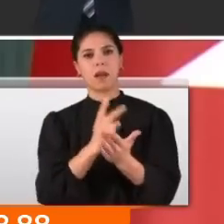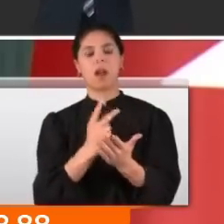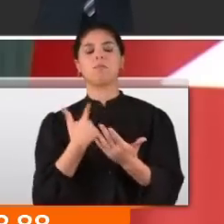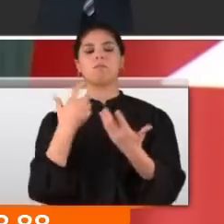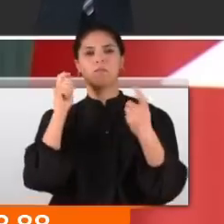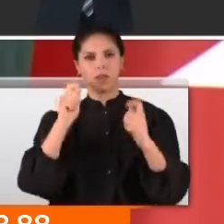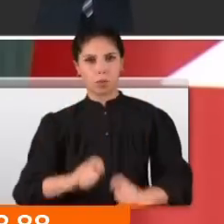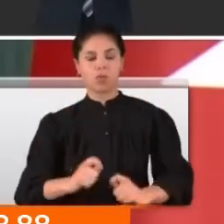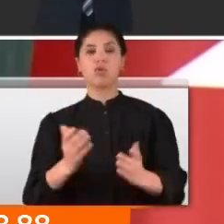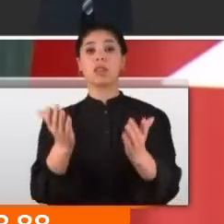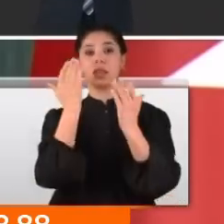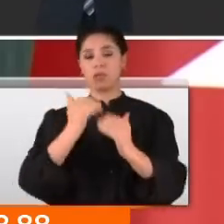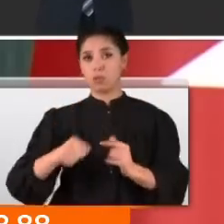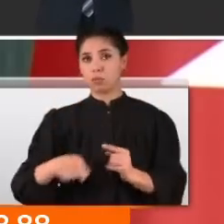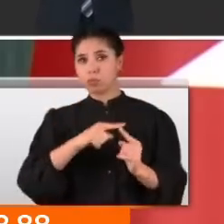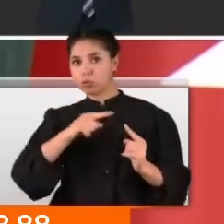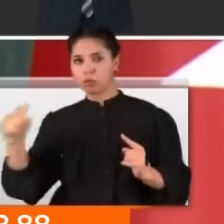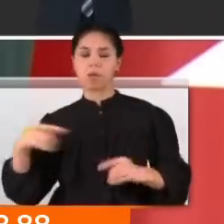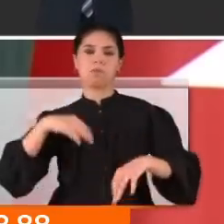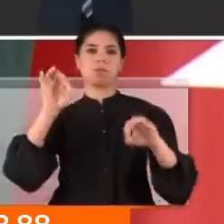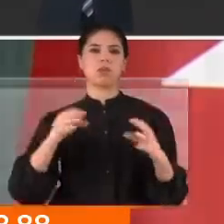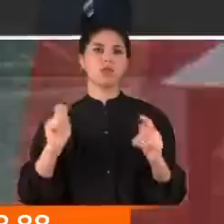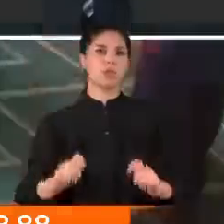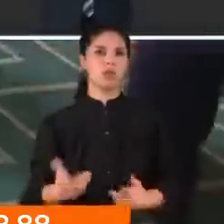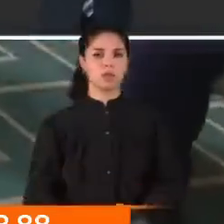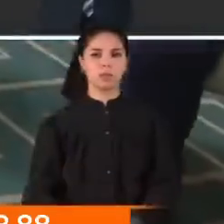alıp inşallah süreci başlatacağız.